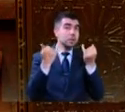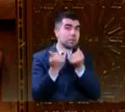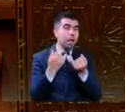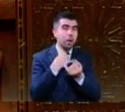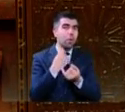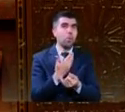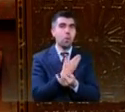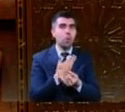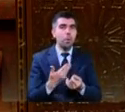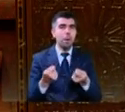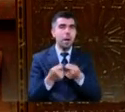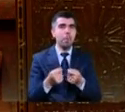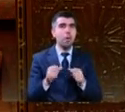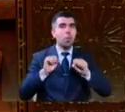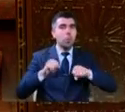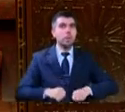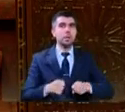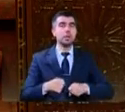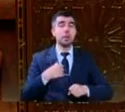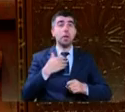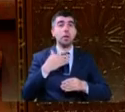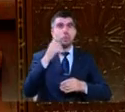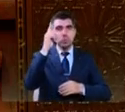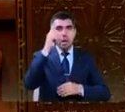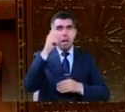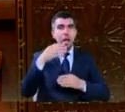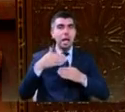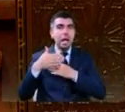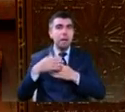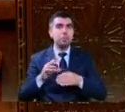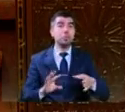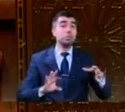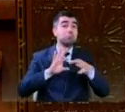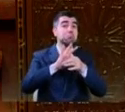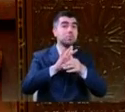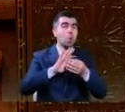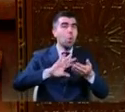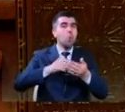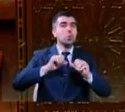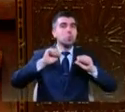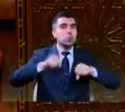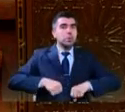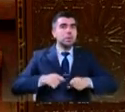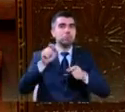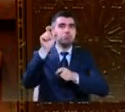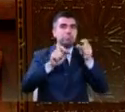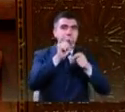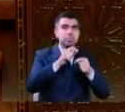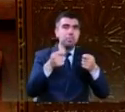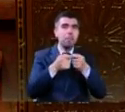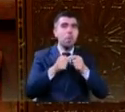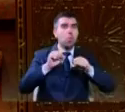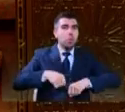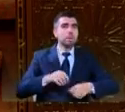هذا التفاعل قلت لك نحن مقبلون على إتمام الدراسة في إطار الشراكة اللي الحمد لله جميع الفاعلين هم مستعدين باش يوقعوها،